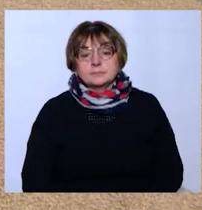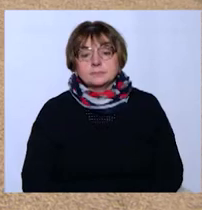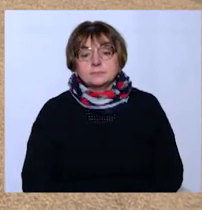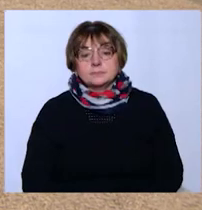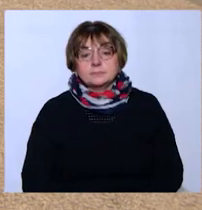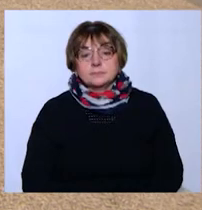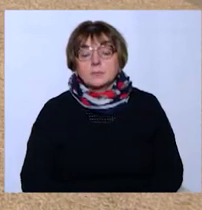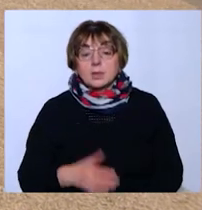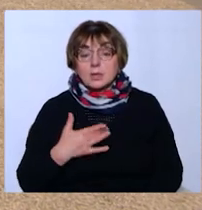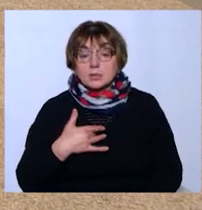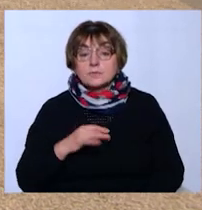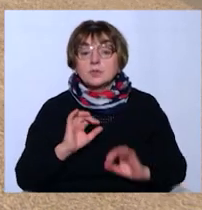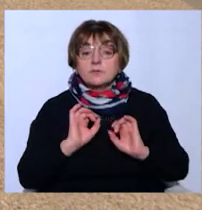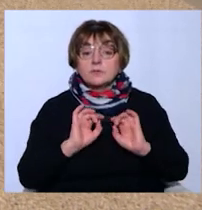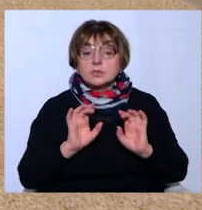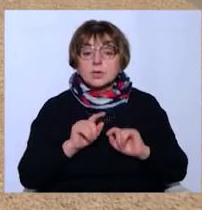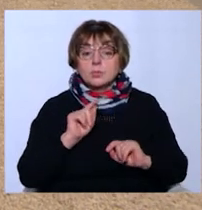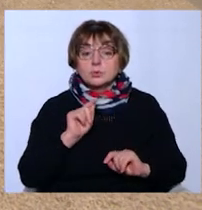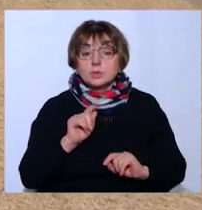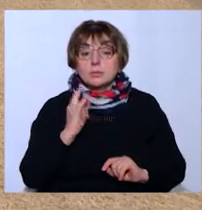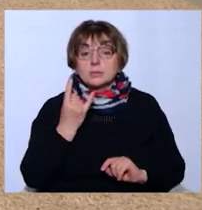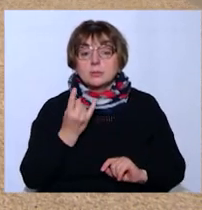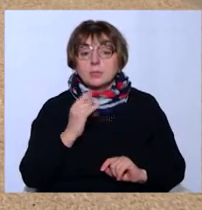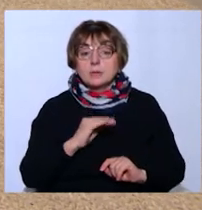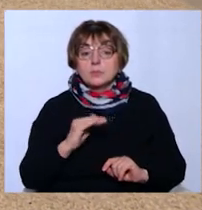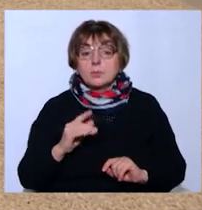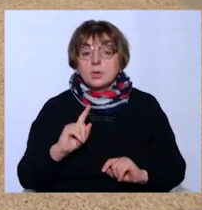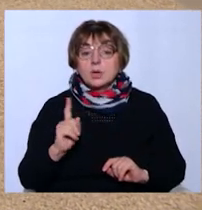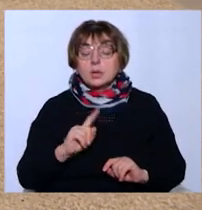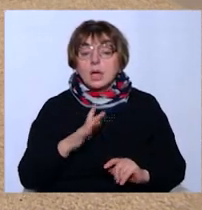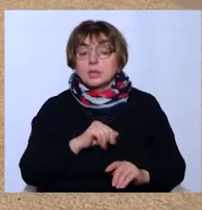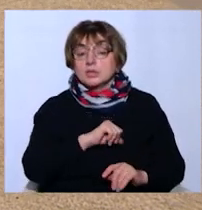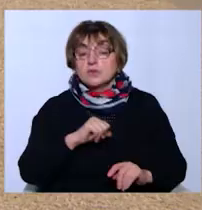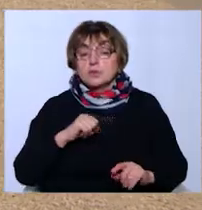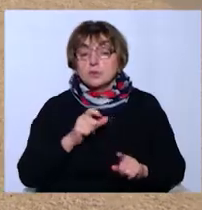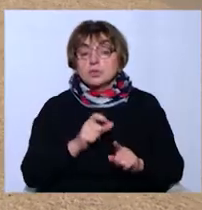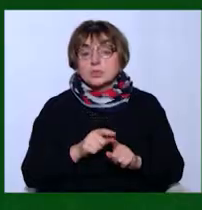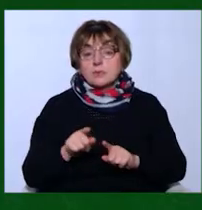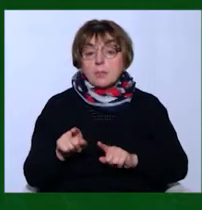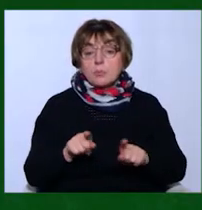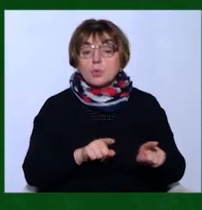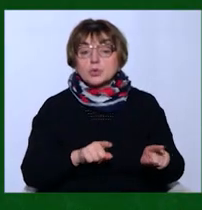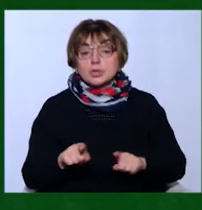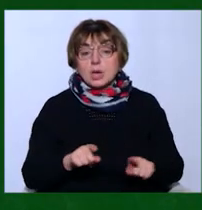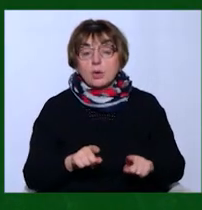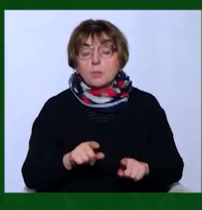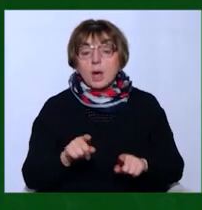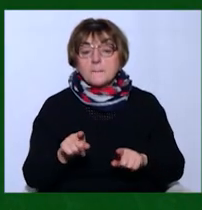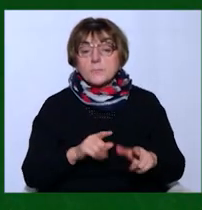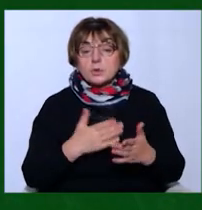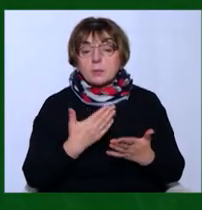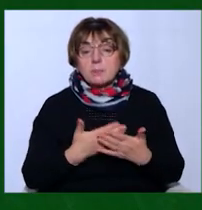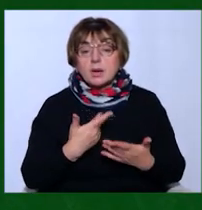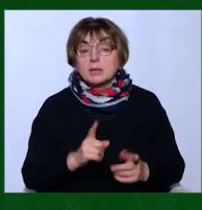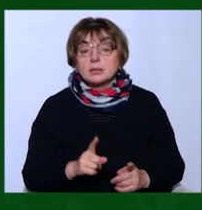მოდით ახლა ჩვენ ვისაუბროთ ბავშვებო, რა არის მოძრაობა? Რა არის მოძრაობა? Აი მაგალითად